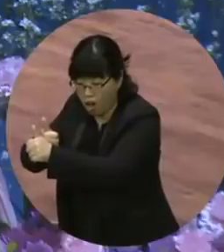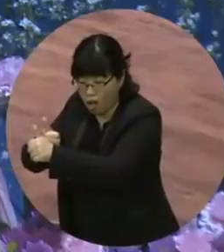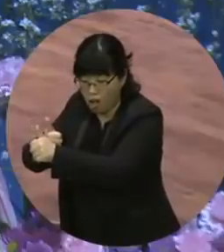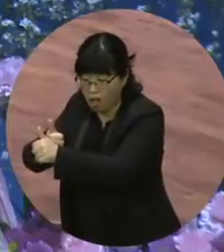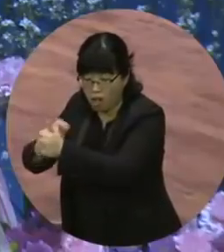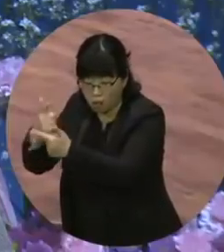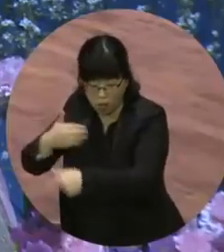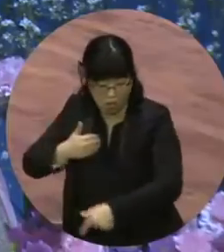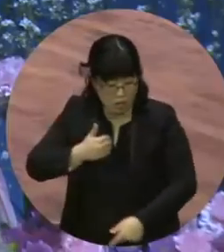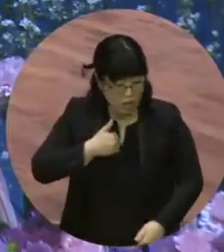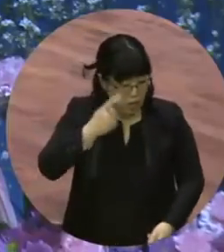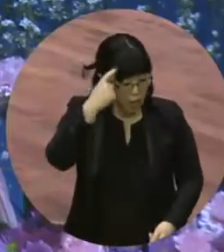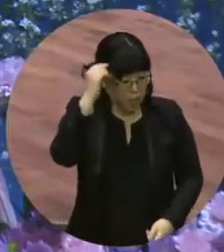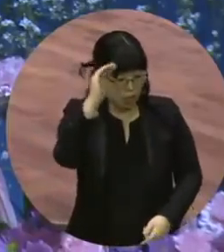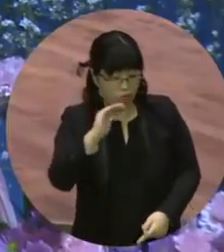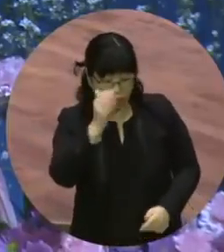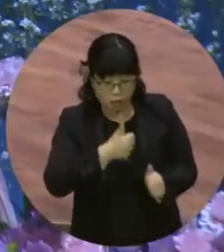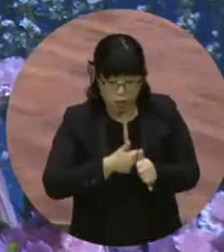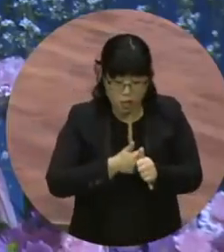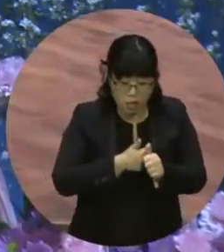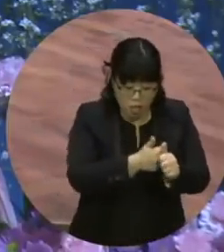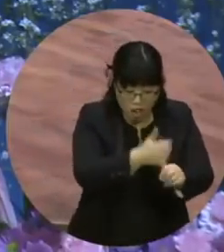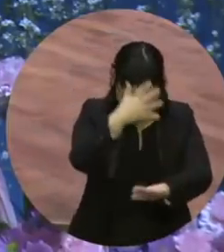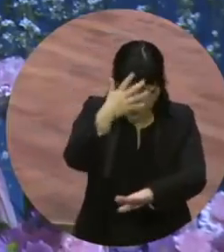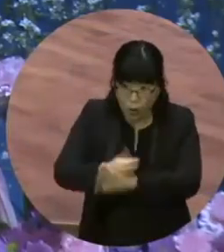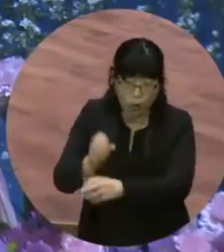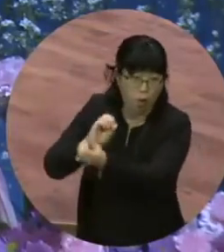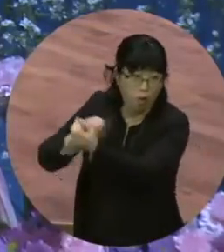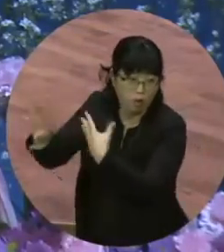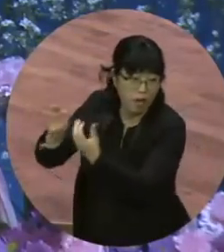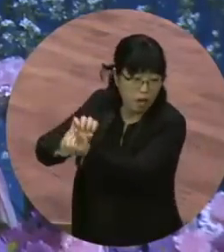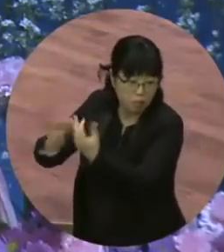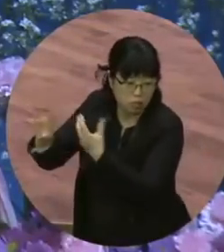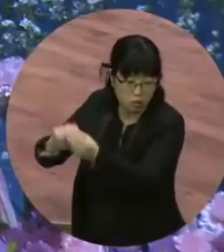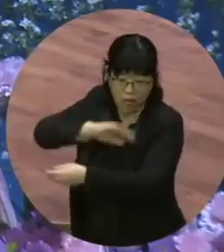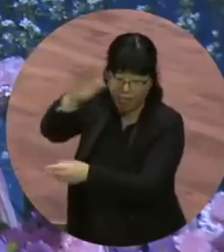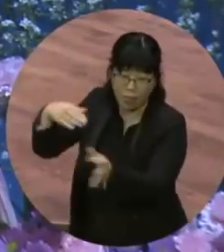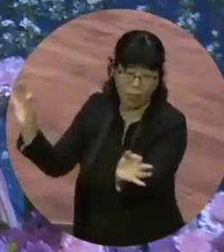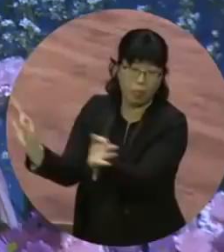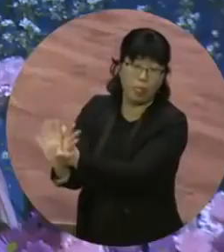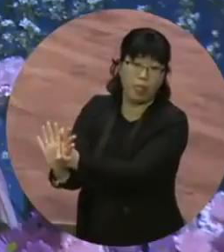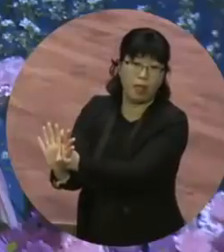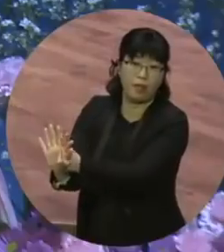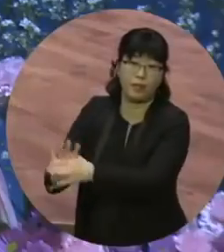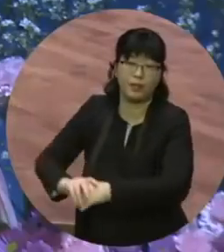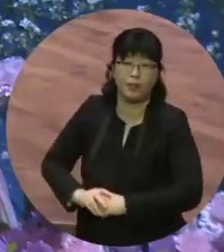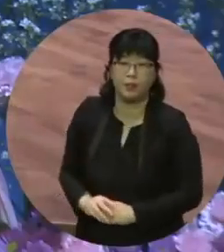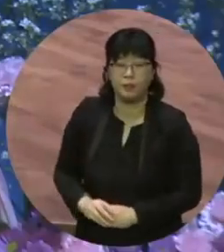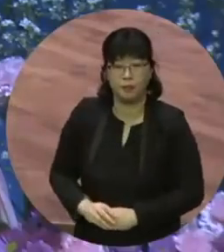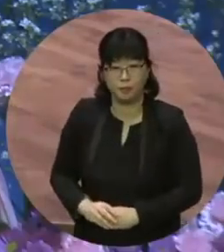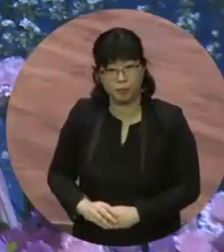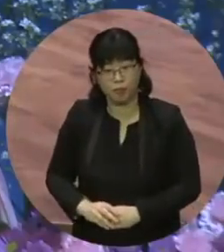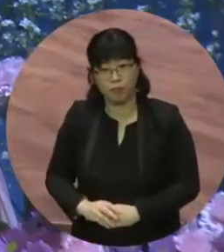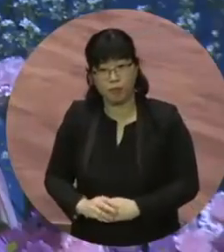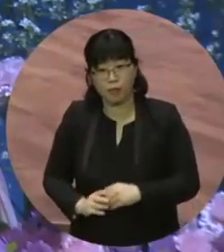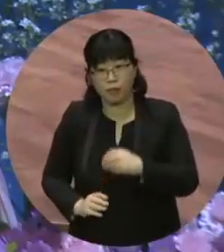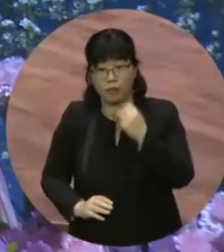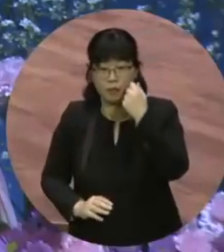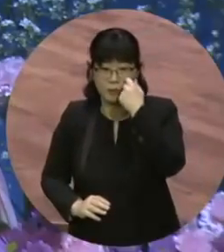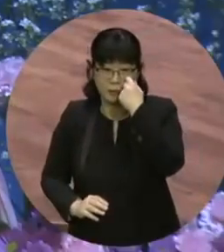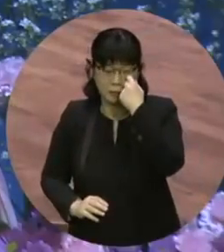우리가 매번 예배를 통해서 말씀을 듣는 것은 하나님께서 때를 따라 주시는 응답 속으로 들어가게 하기